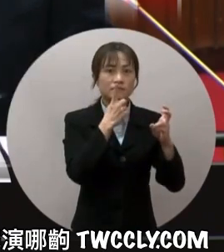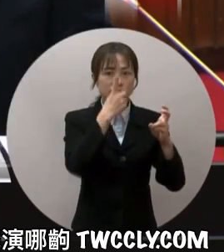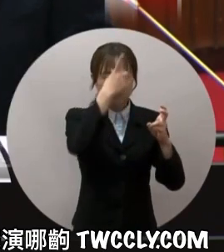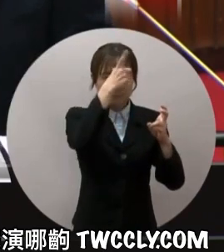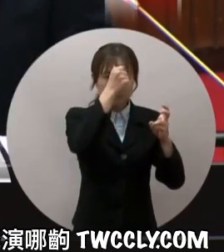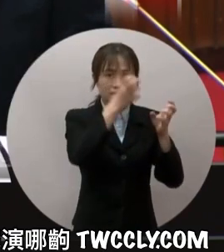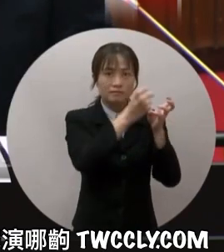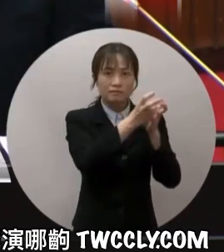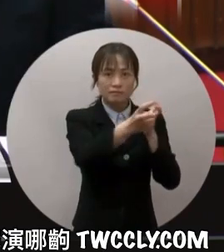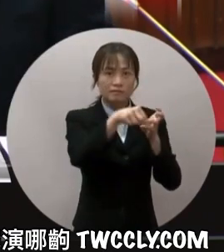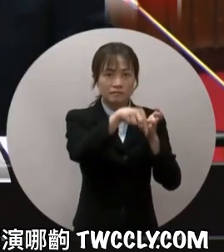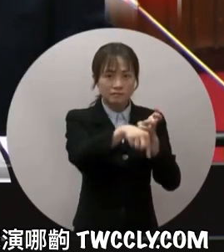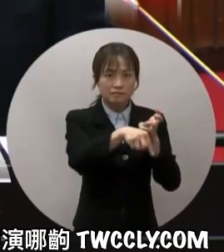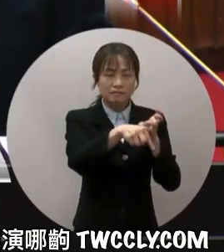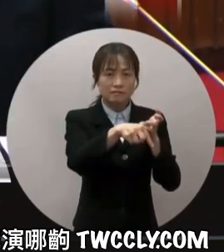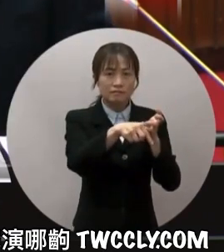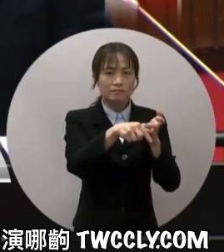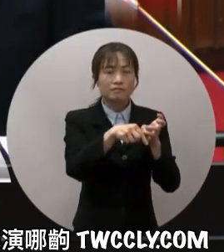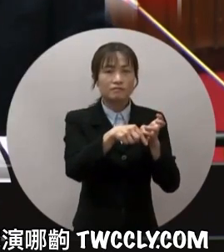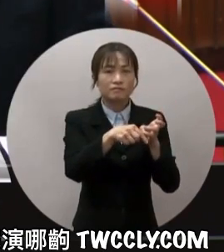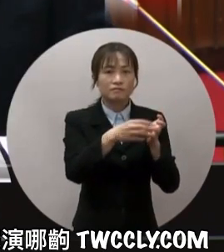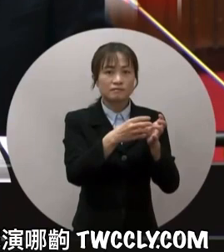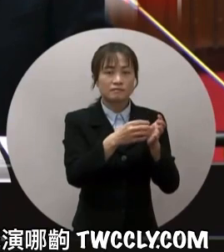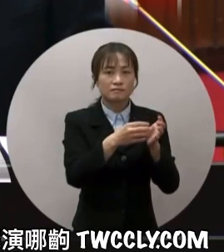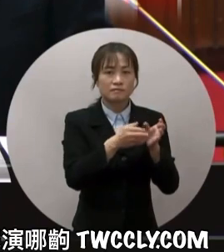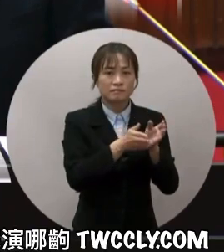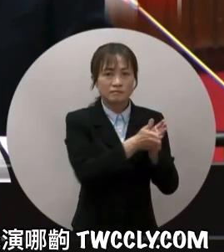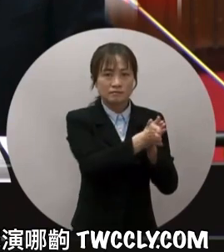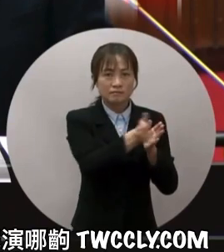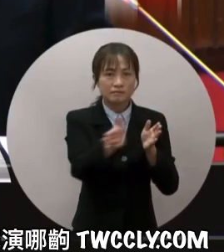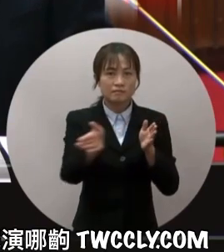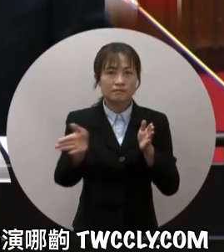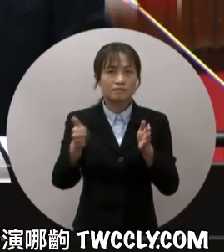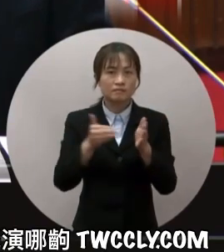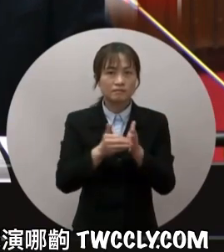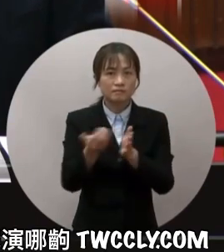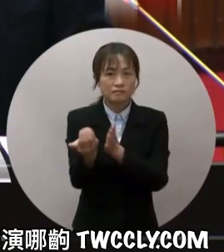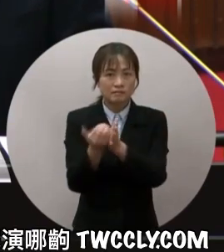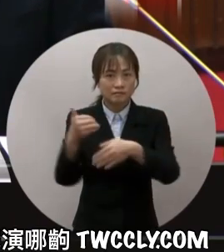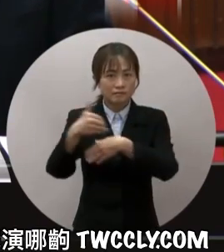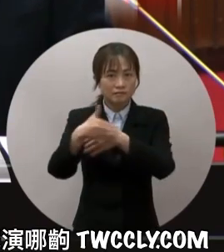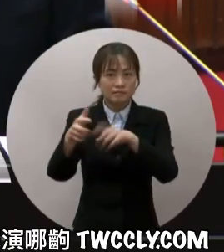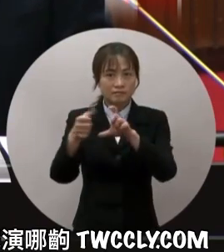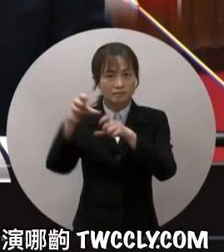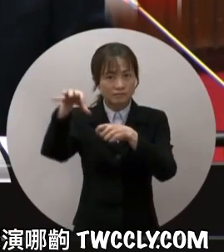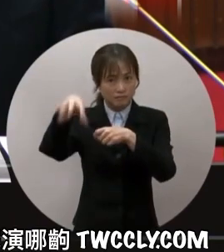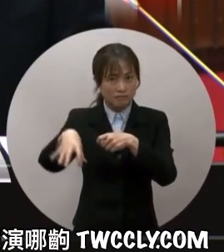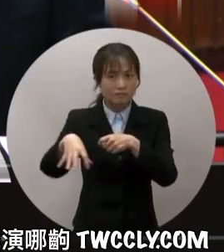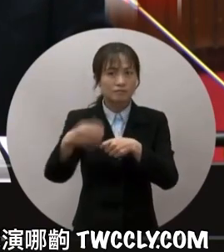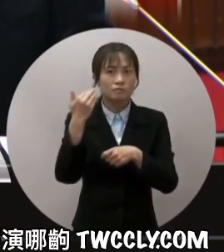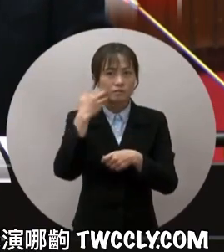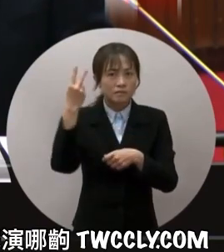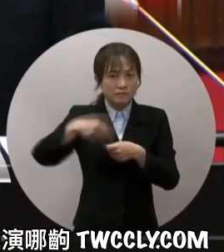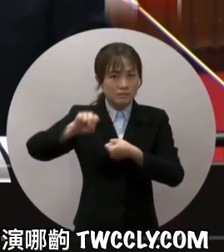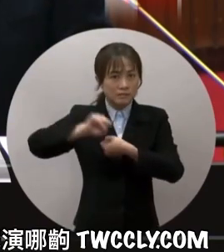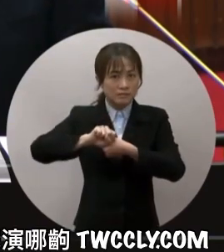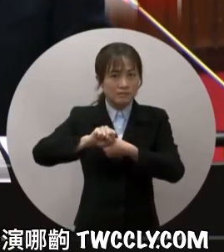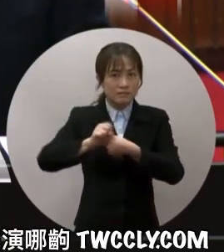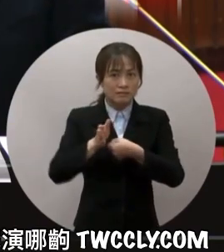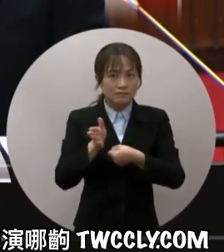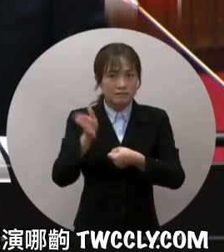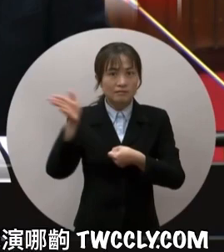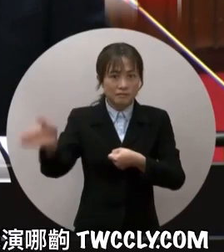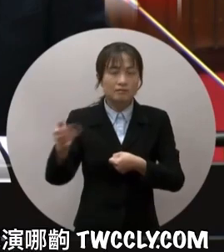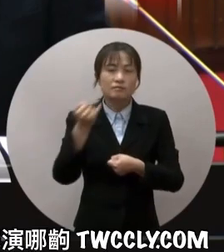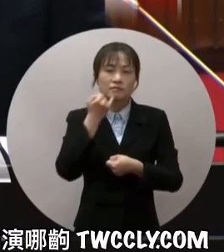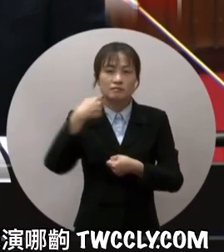芽了已經到了我們的前鎮區公所這邊了如果再一站進去的話其就可以到